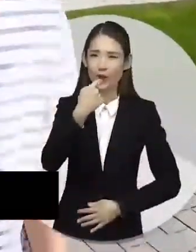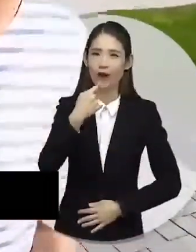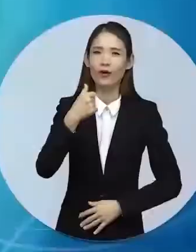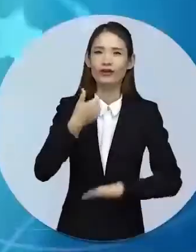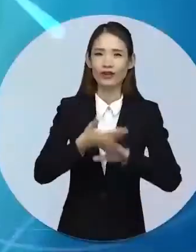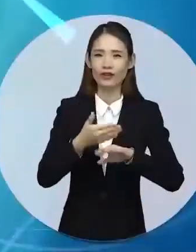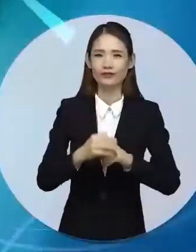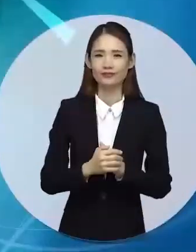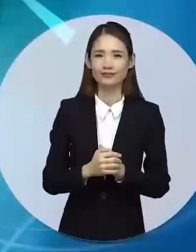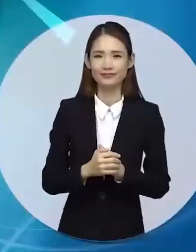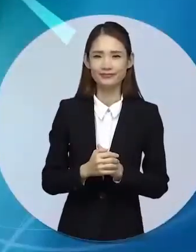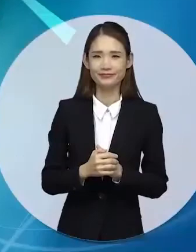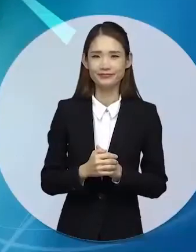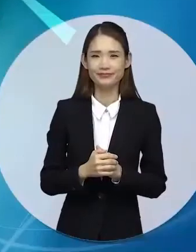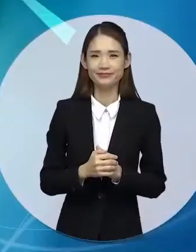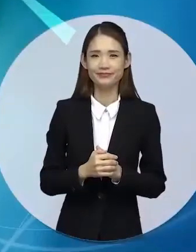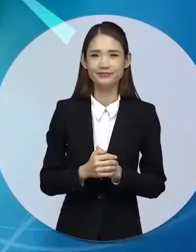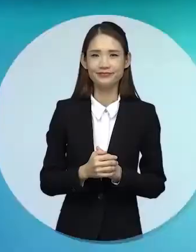거지.